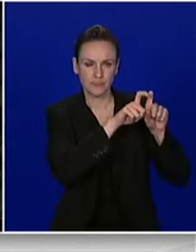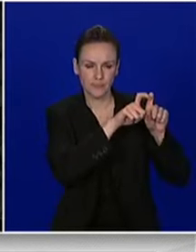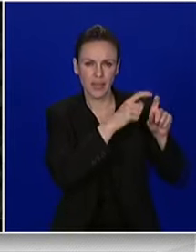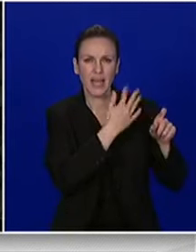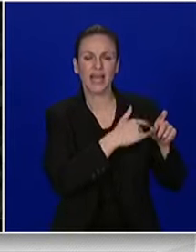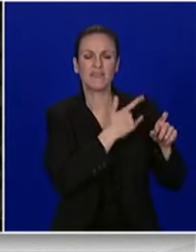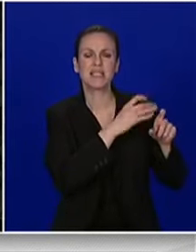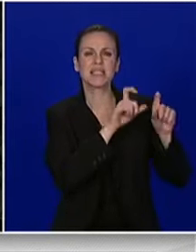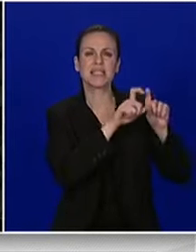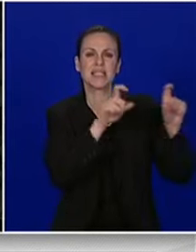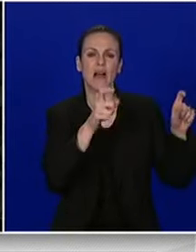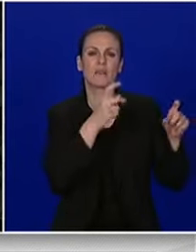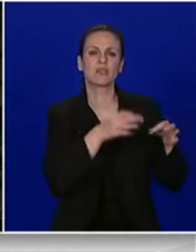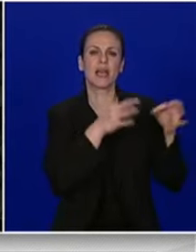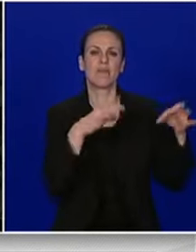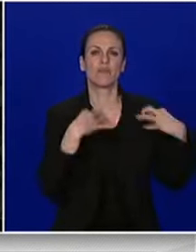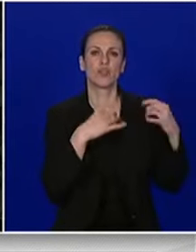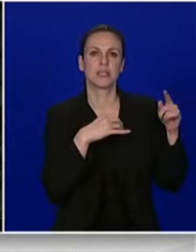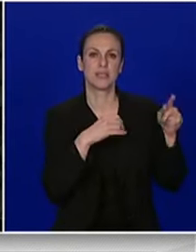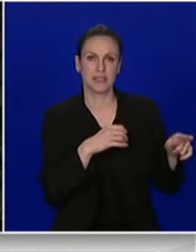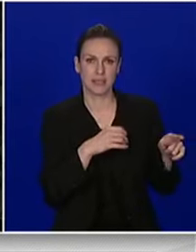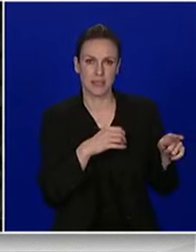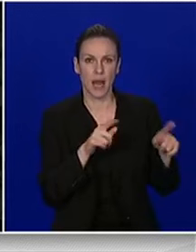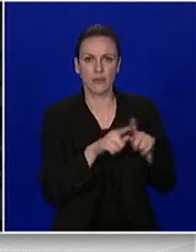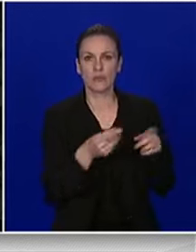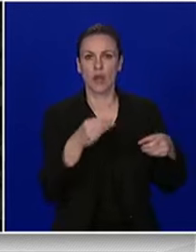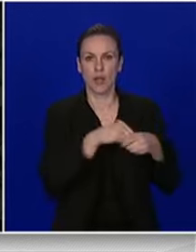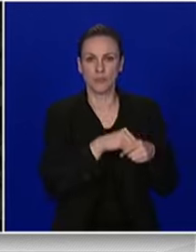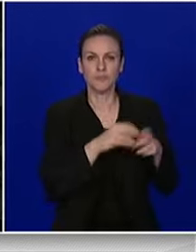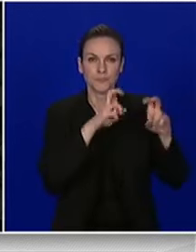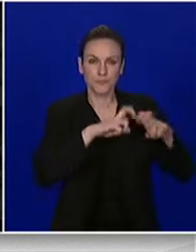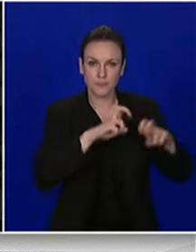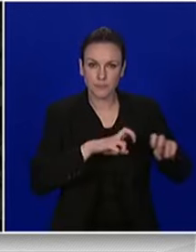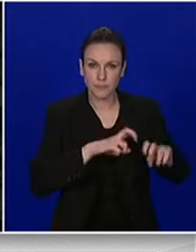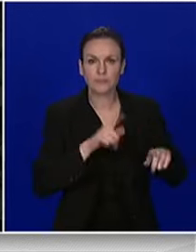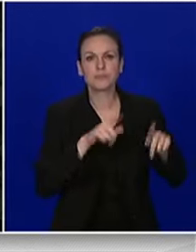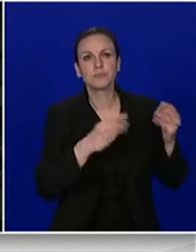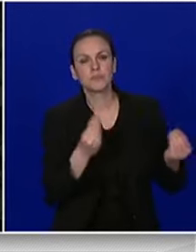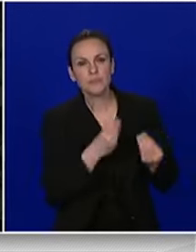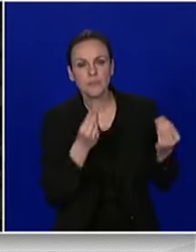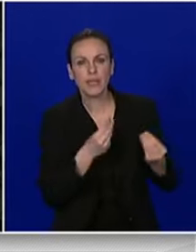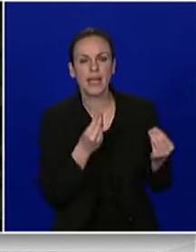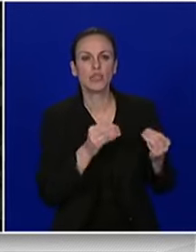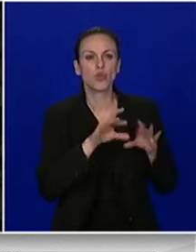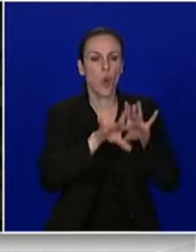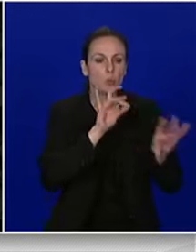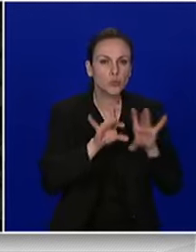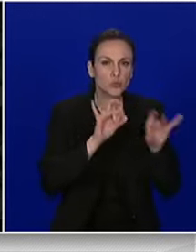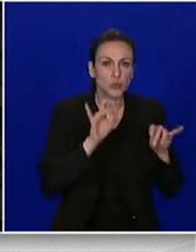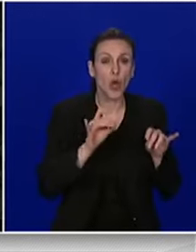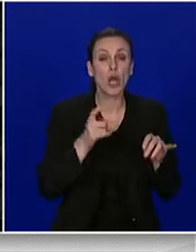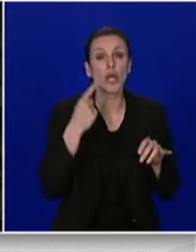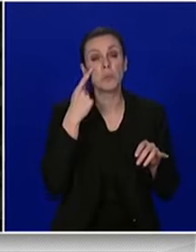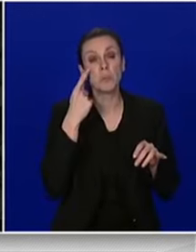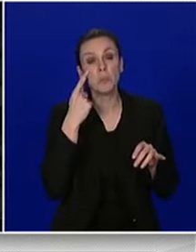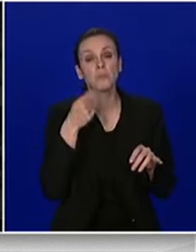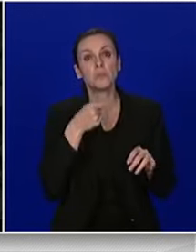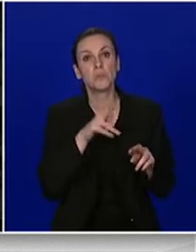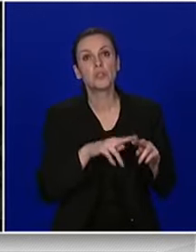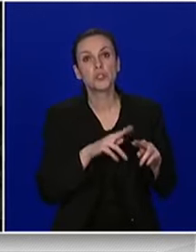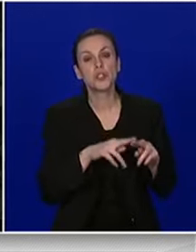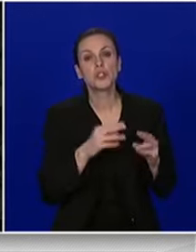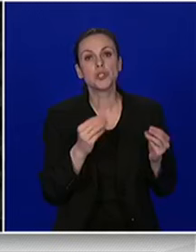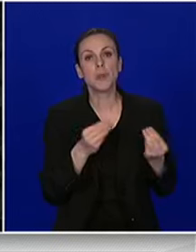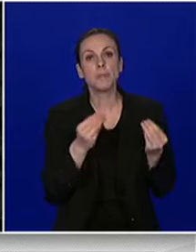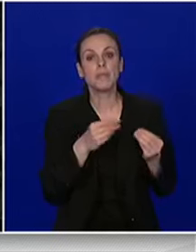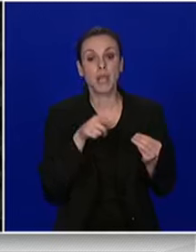Hrvatskim zavodom za javno zdravstvo dodatno analizira neke druge uzorke i čini se da će to biti jedan od